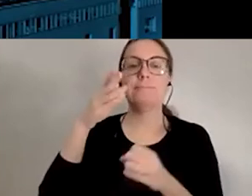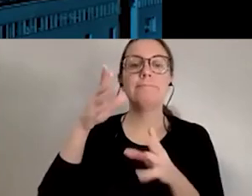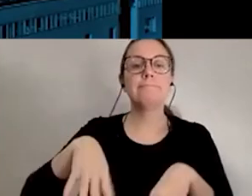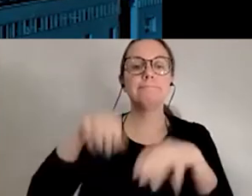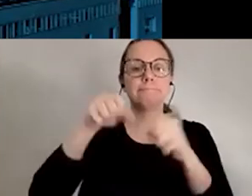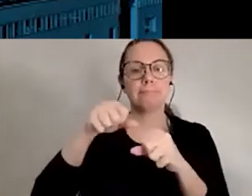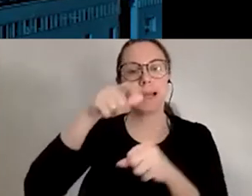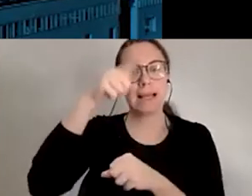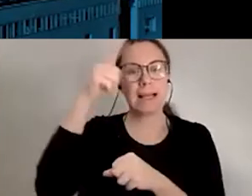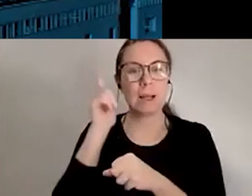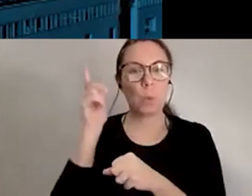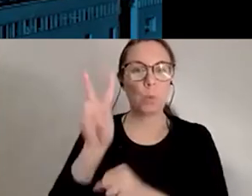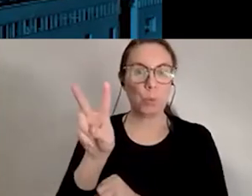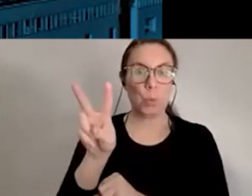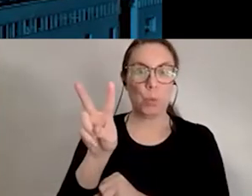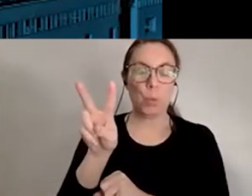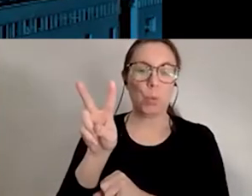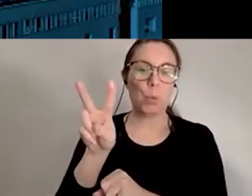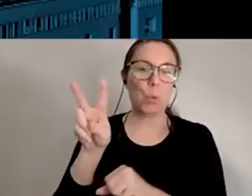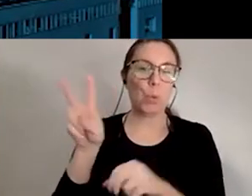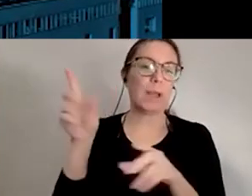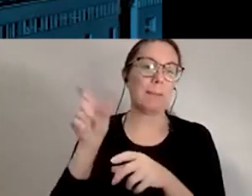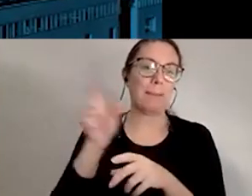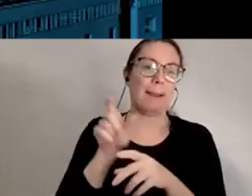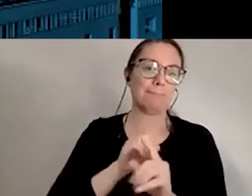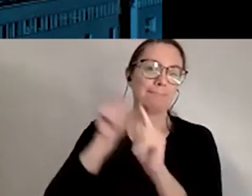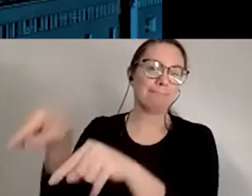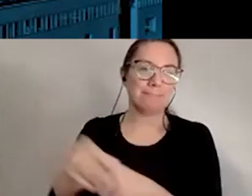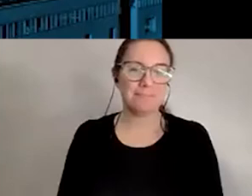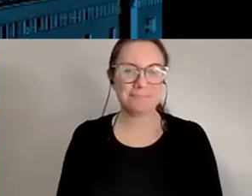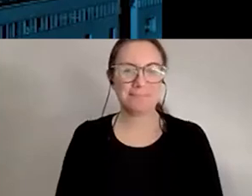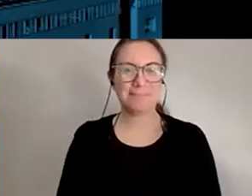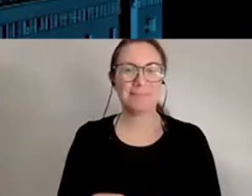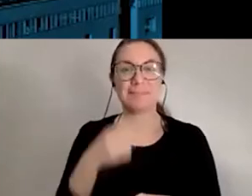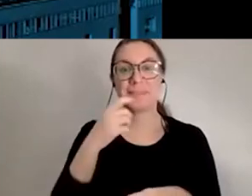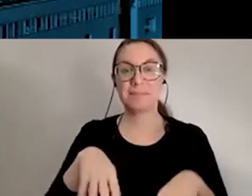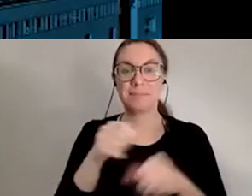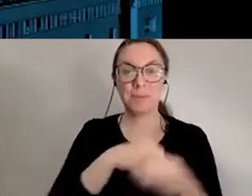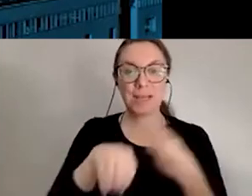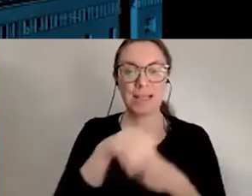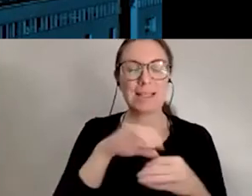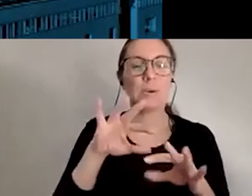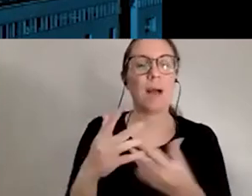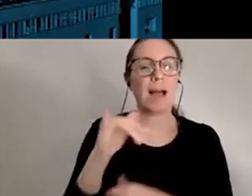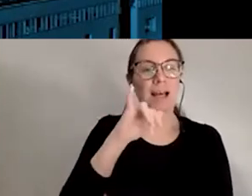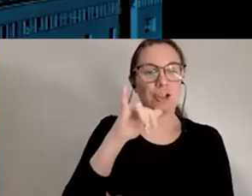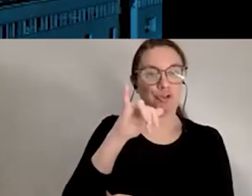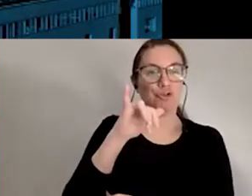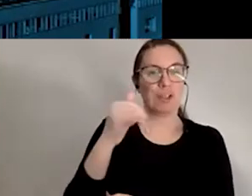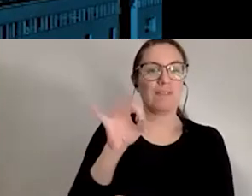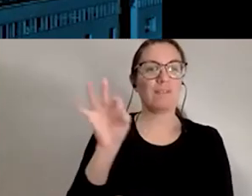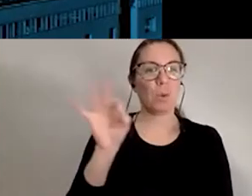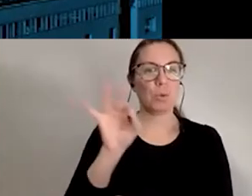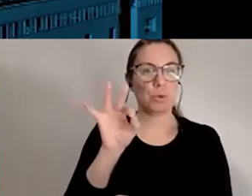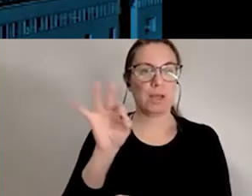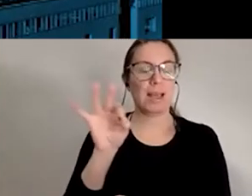Cette table ronde a été élaborée avec la complicité de Jennifer Fournier, maître de conférence à l'Université Lumière à